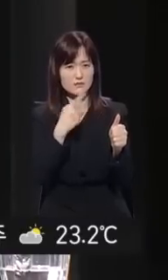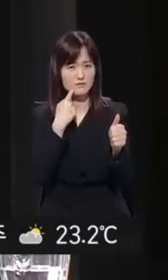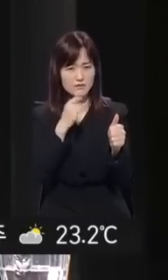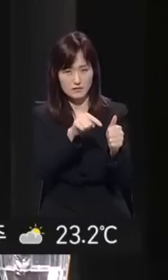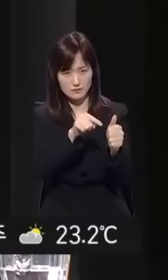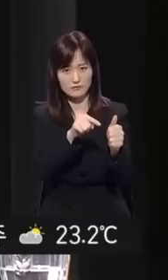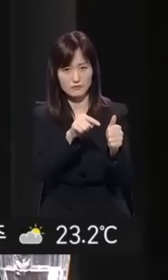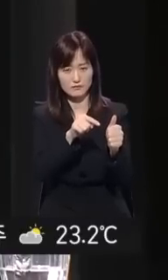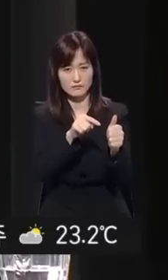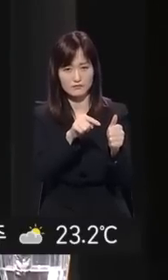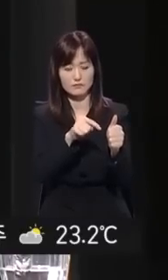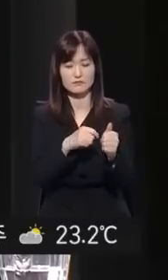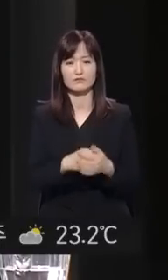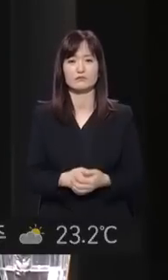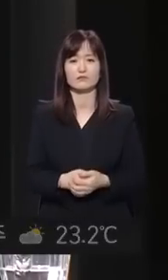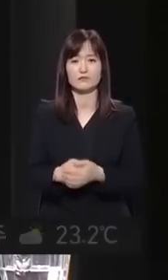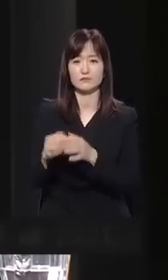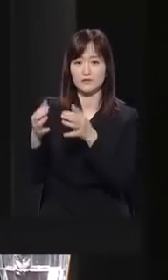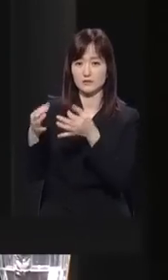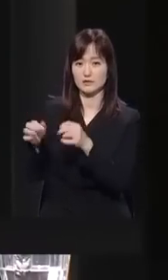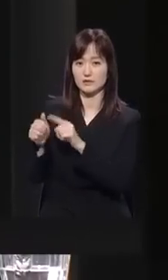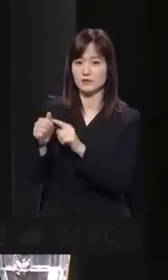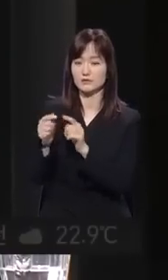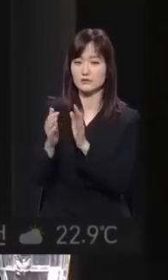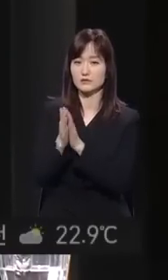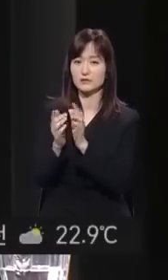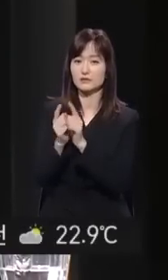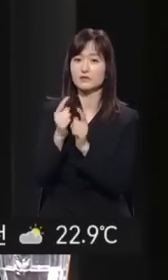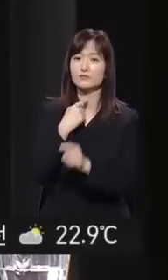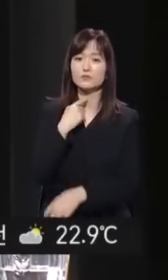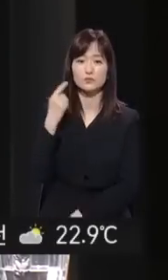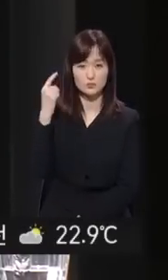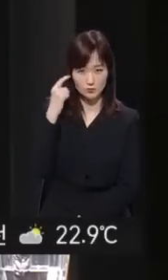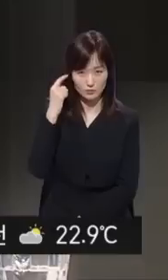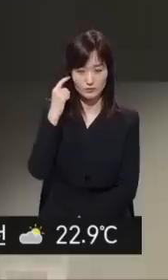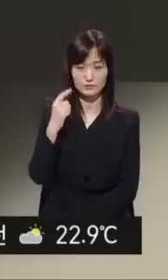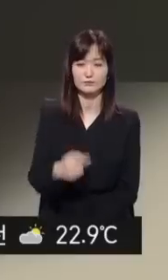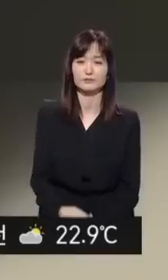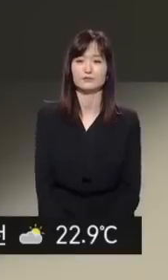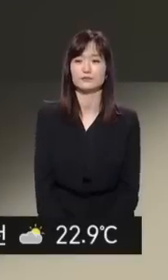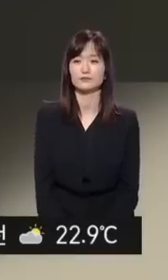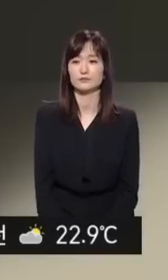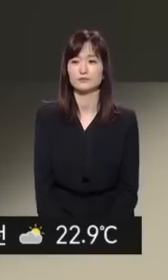이어갔다는데요 자이 가해자 김씨 육성 직접 한번 들어보시죠